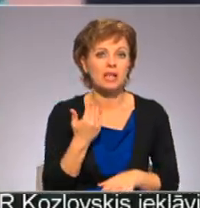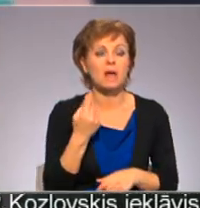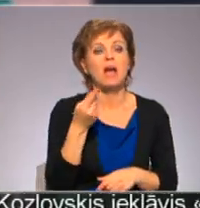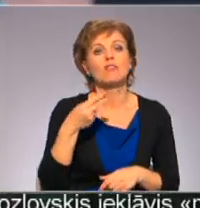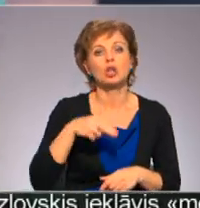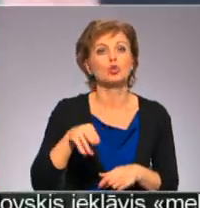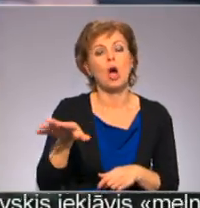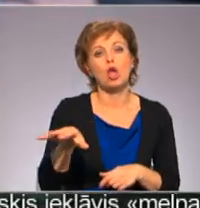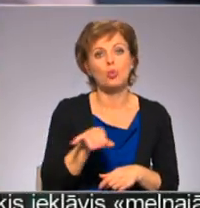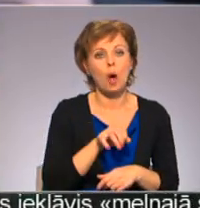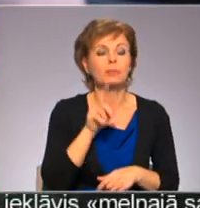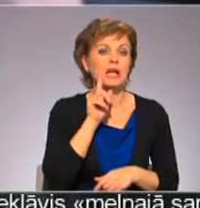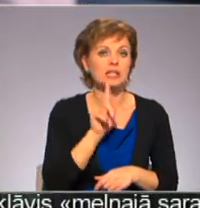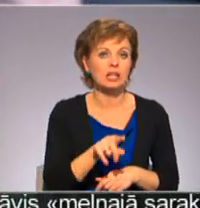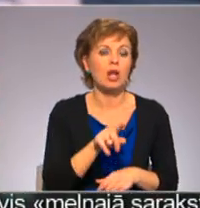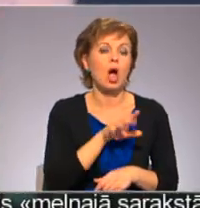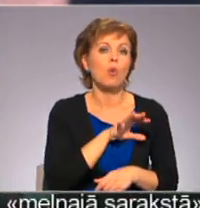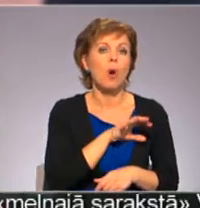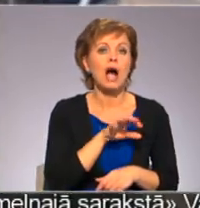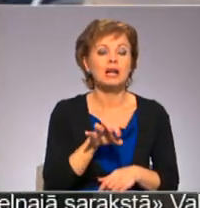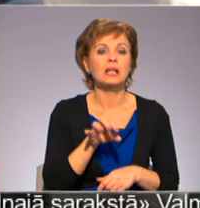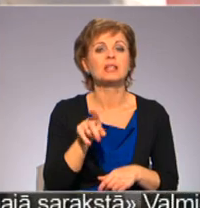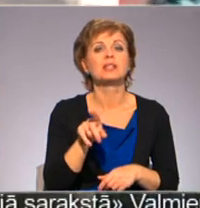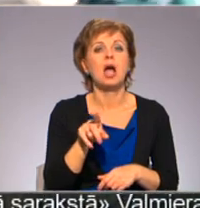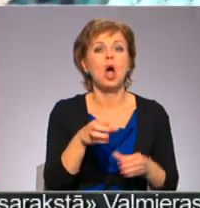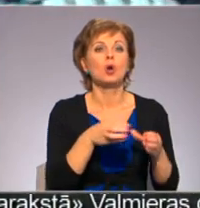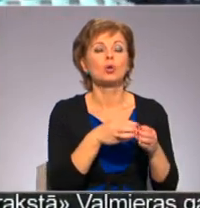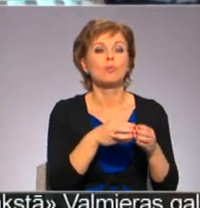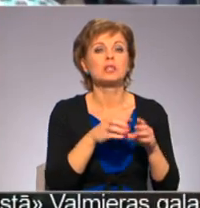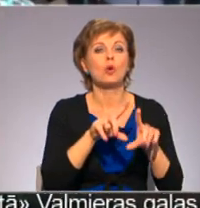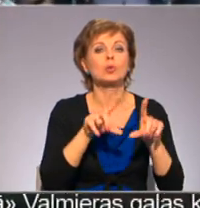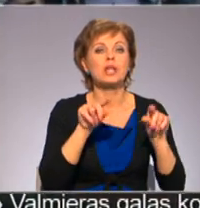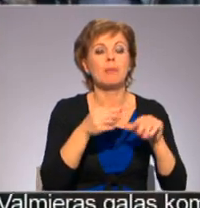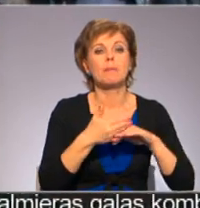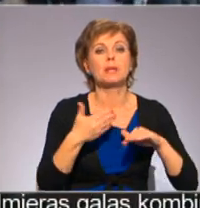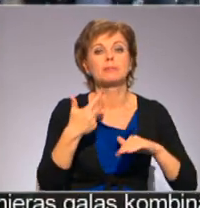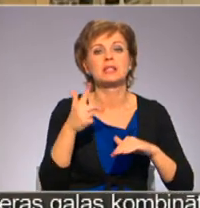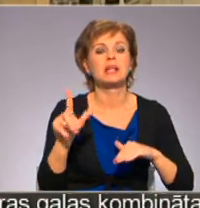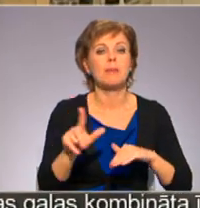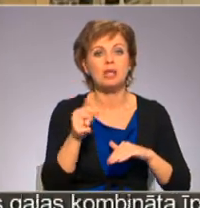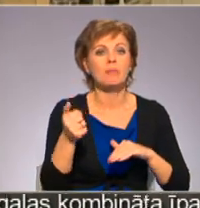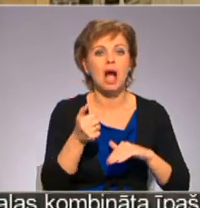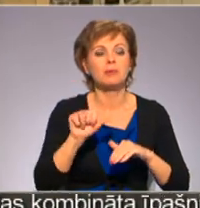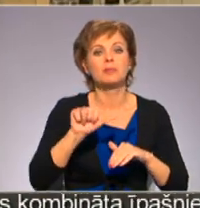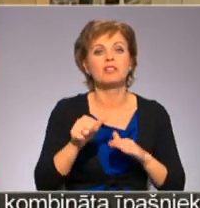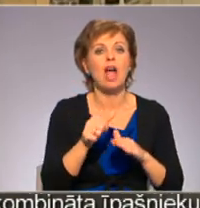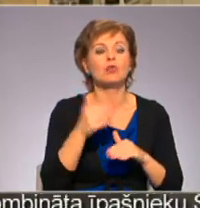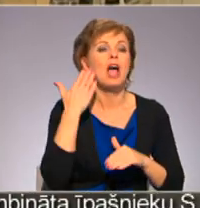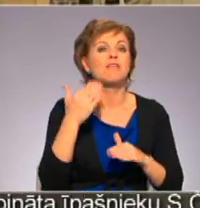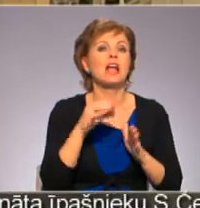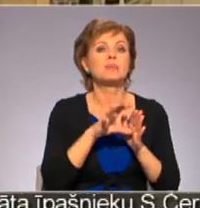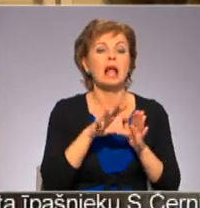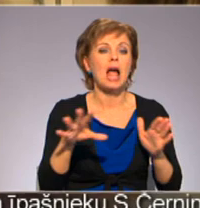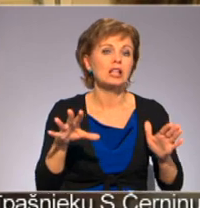no nomniekiem šobrīd jau zināms – Ogres Hansa Matrix grupas uzņēmums pirms 7 gadiem izveidoja Ventspils elektronikas rūpnīcu, ko dēvē